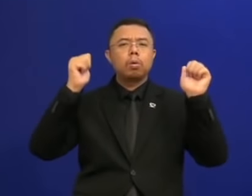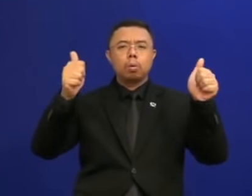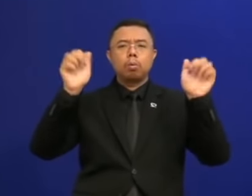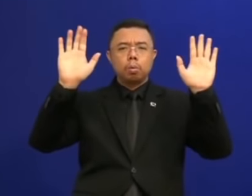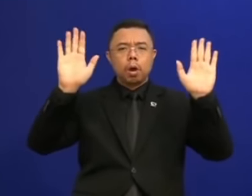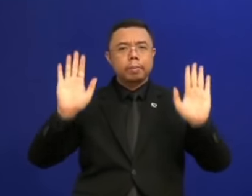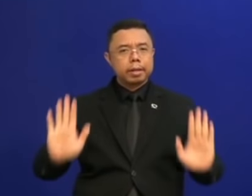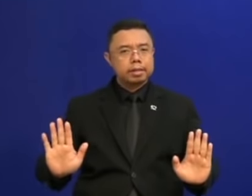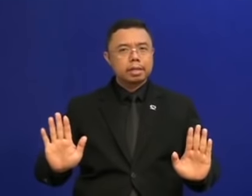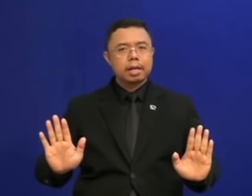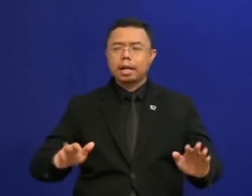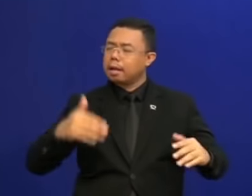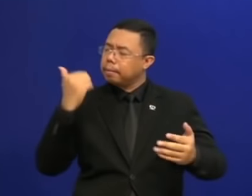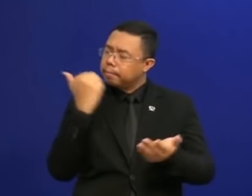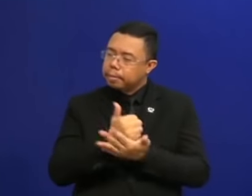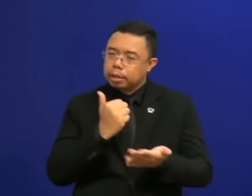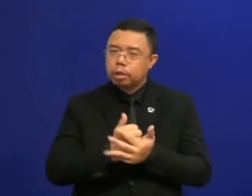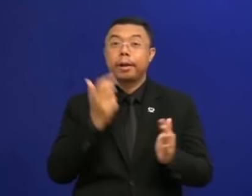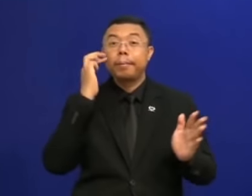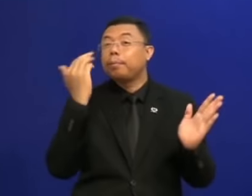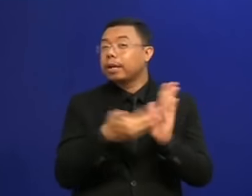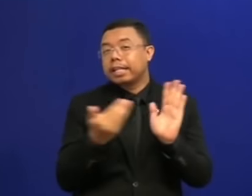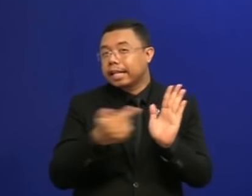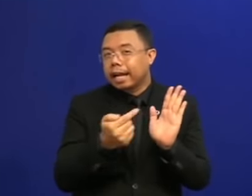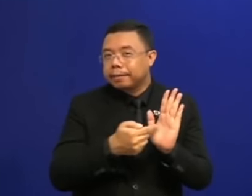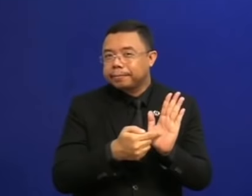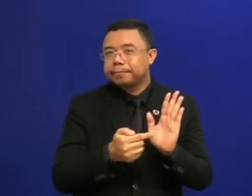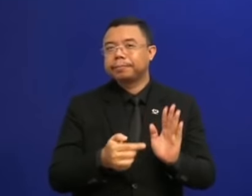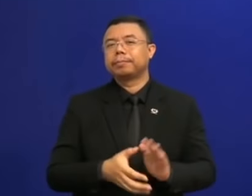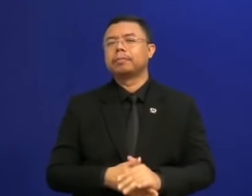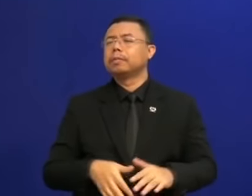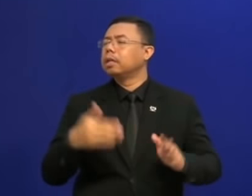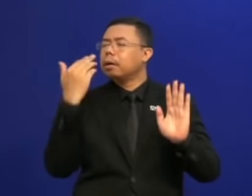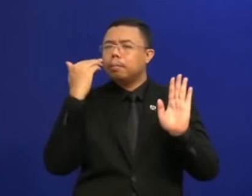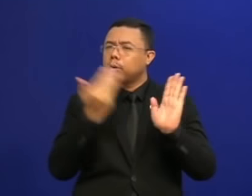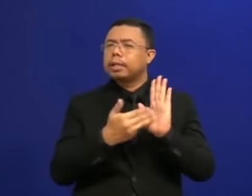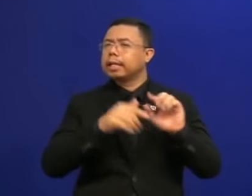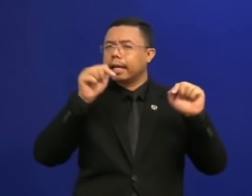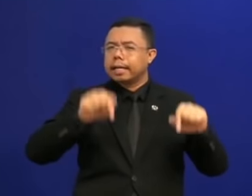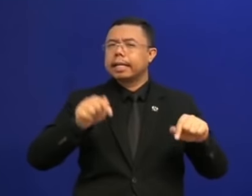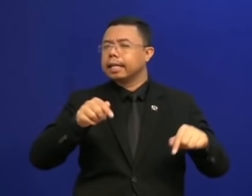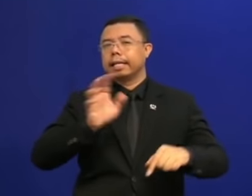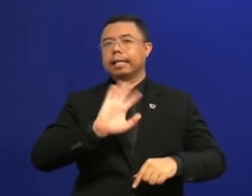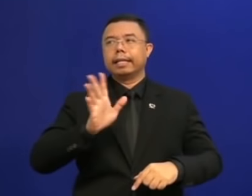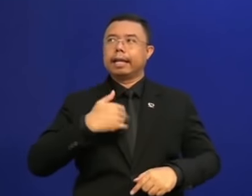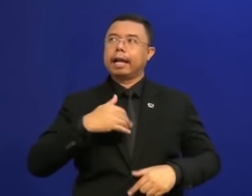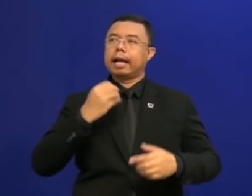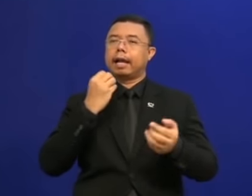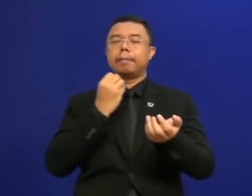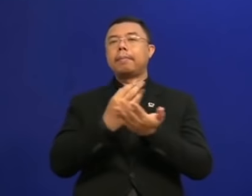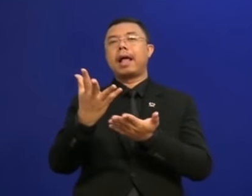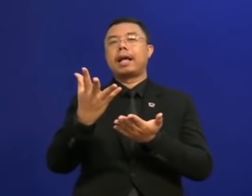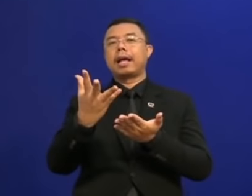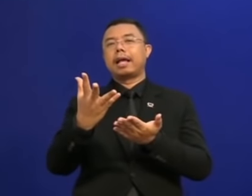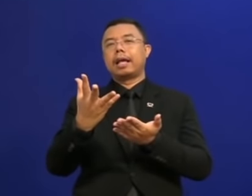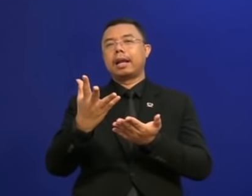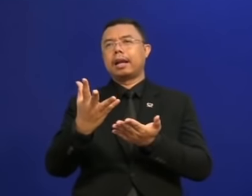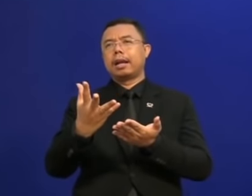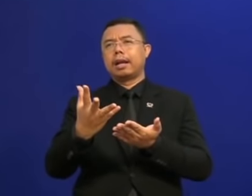biasa. Benar, buktikan itu. Buktikan ini tidak akan melanggar